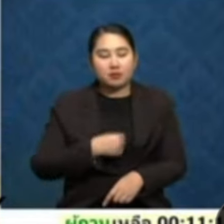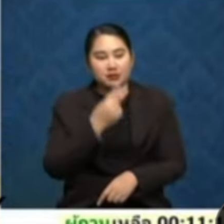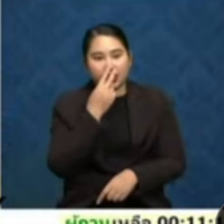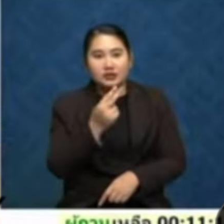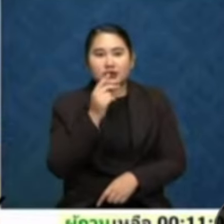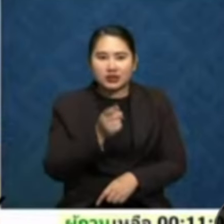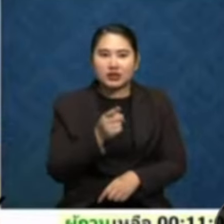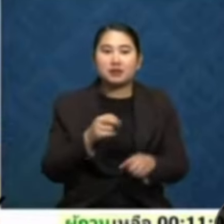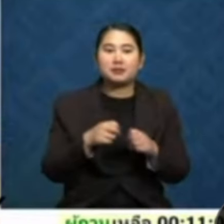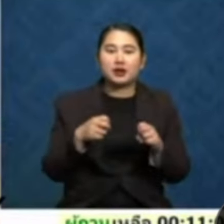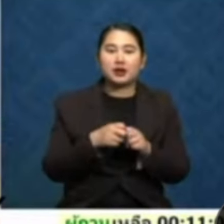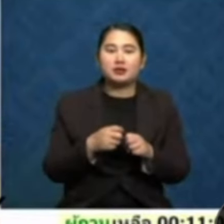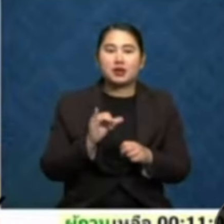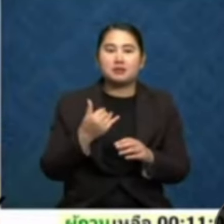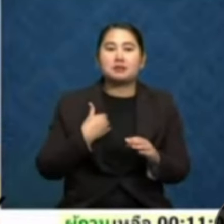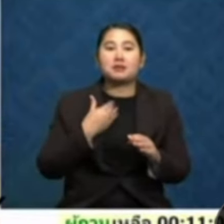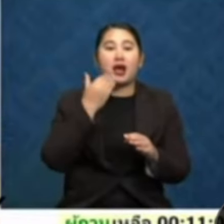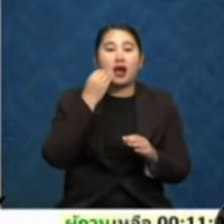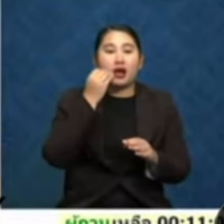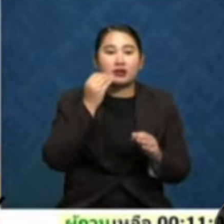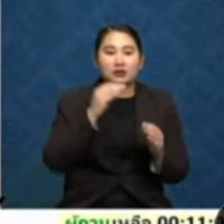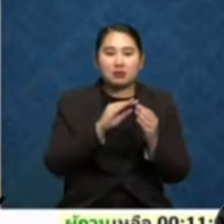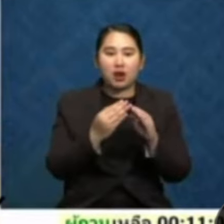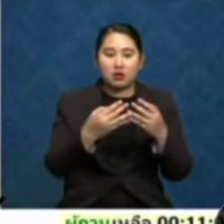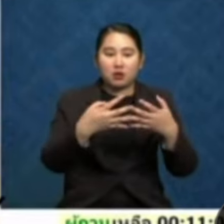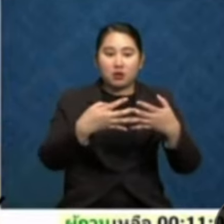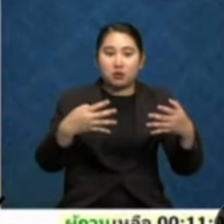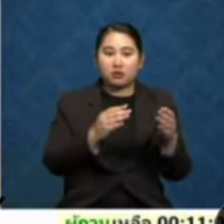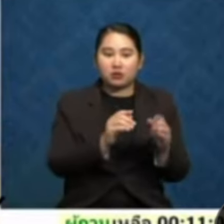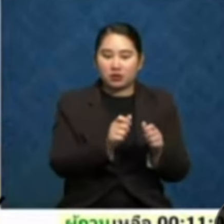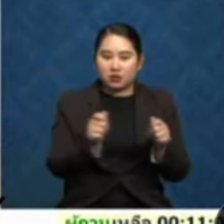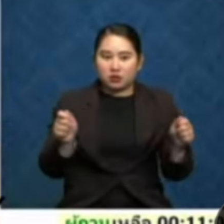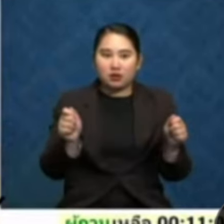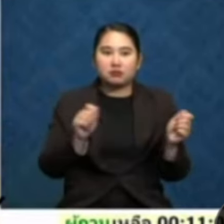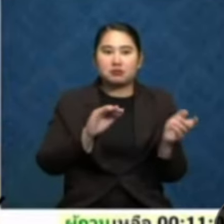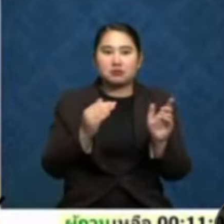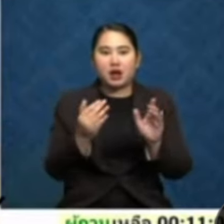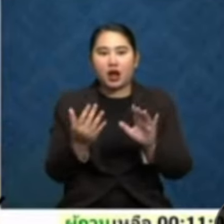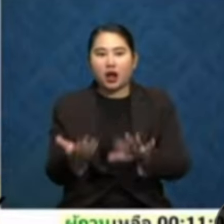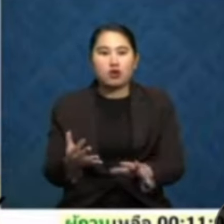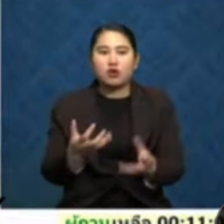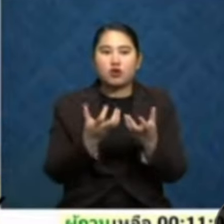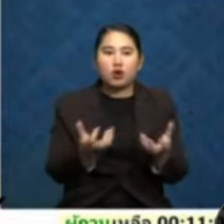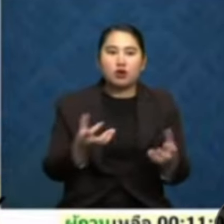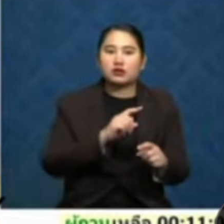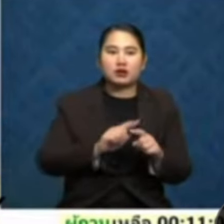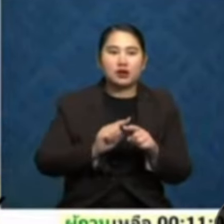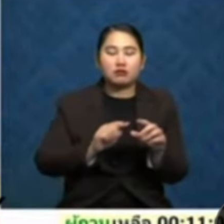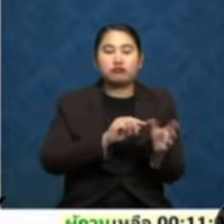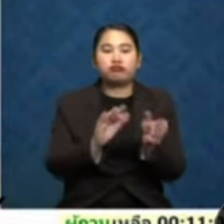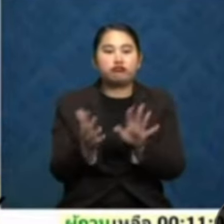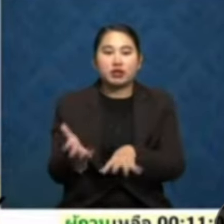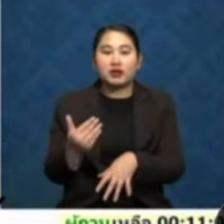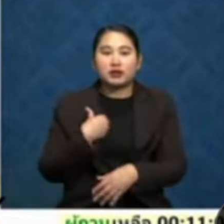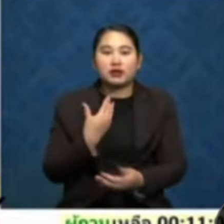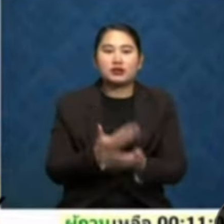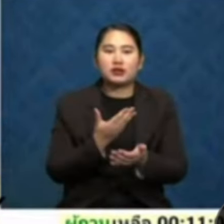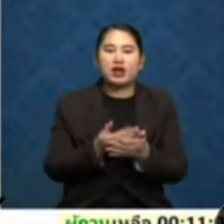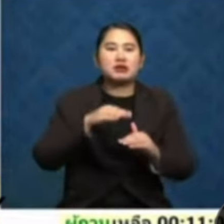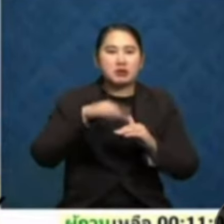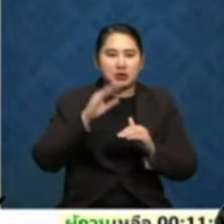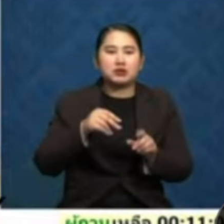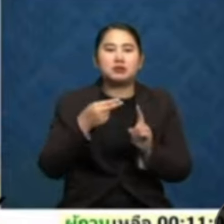สภาพหน้างานบางหลังนะครับรวว่าพังบางหลังสินค้าภายในบ้านที่เขาเป็นร้านรวงเนี่ยเสียหายยังไงมูลค่าเกิน